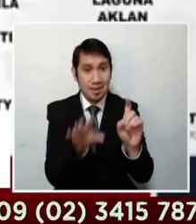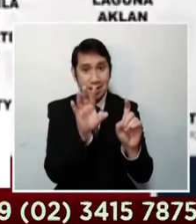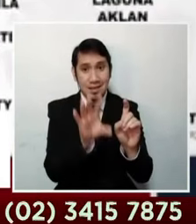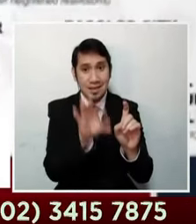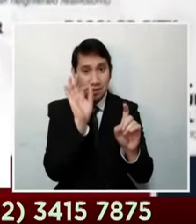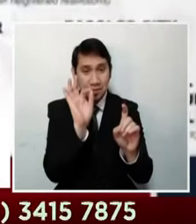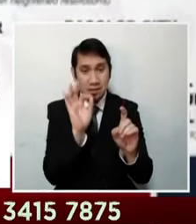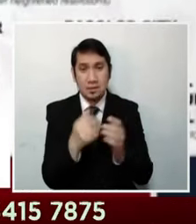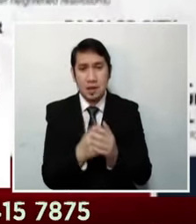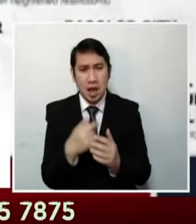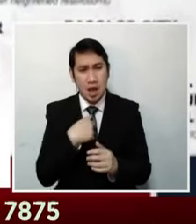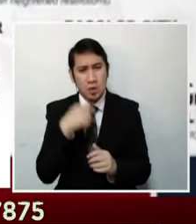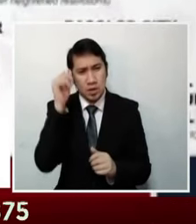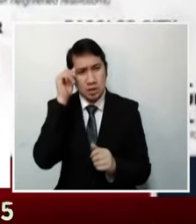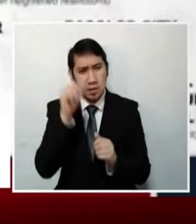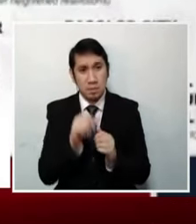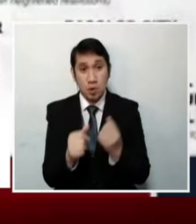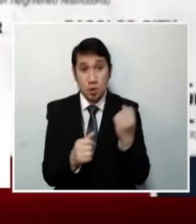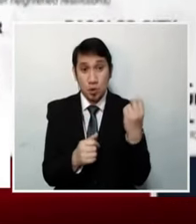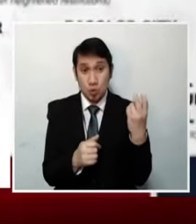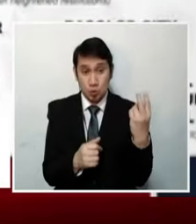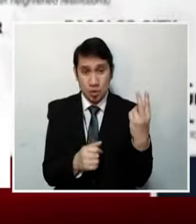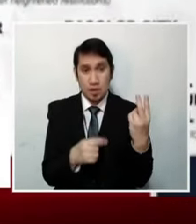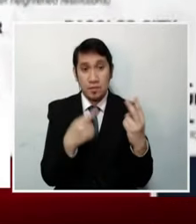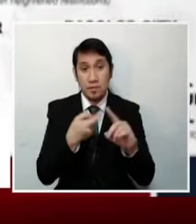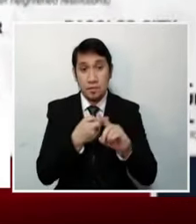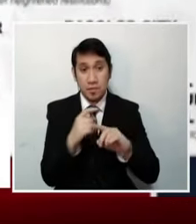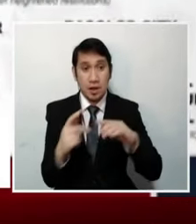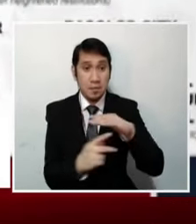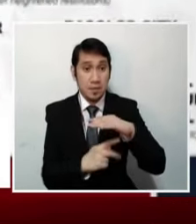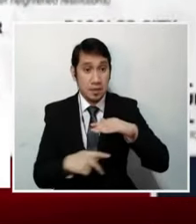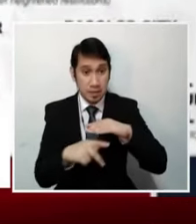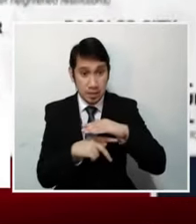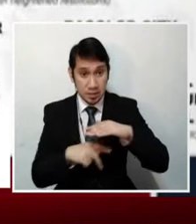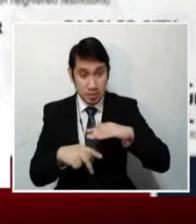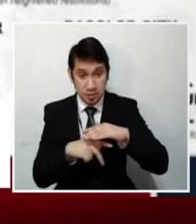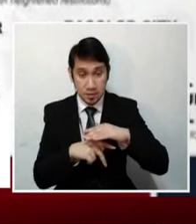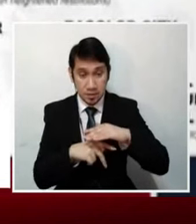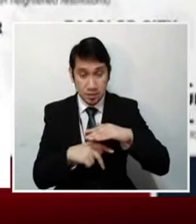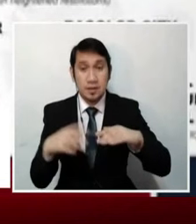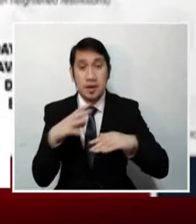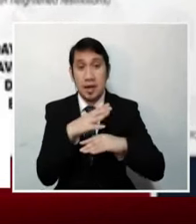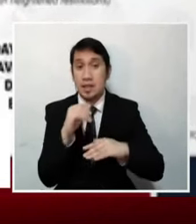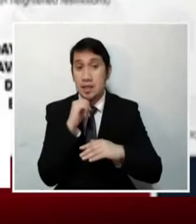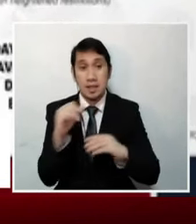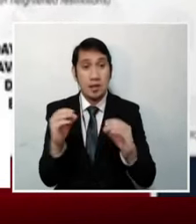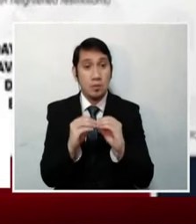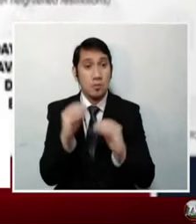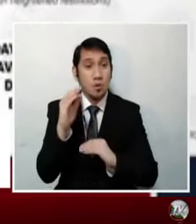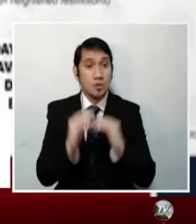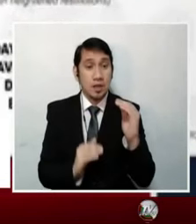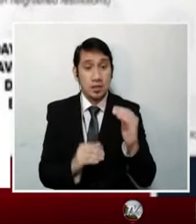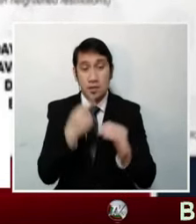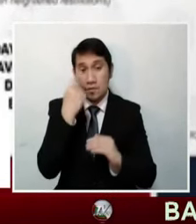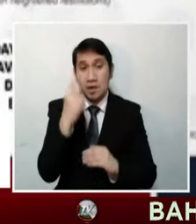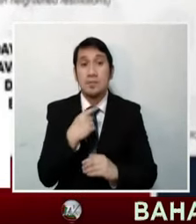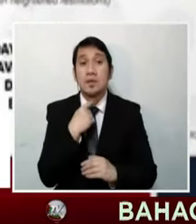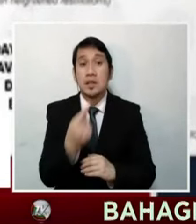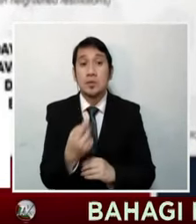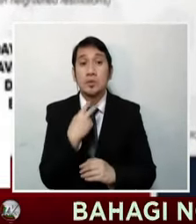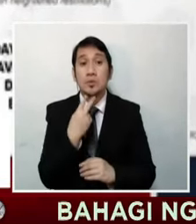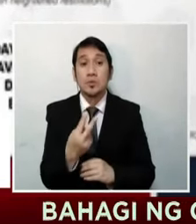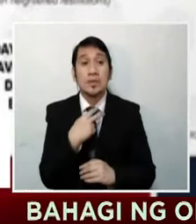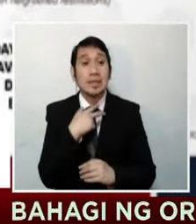ko ay 12 lamang sa mga kindergarten at saka not more than 16 sa grades 1 to grade 3